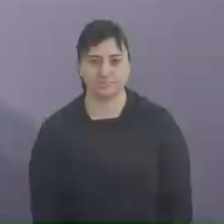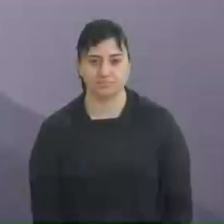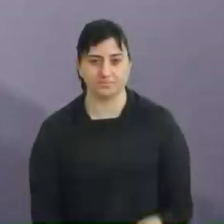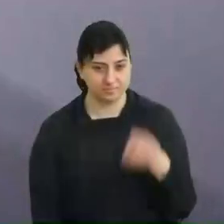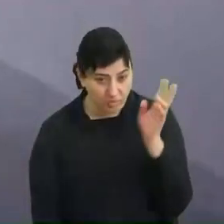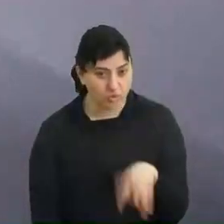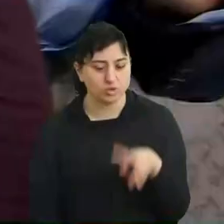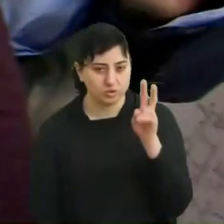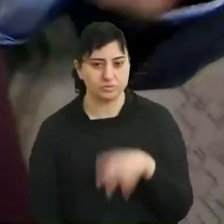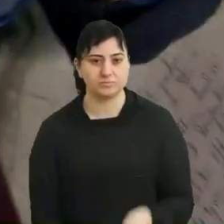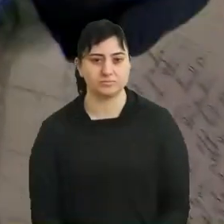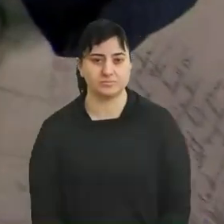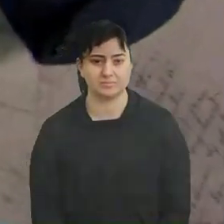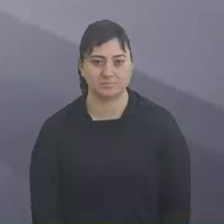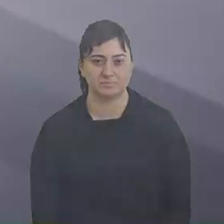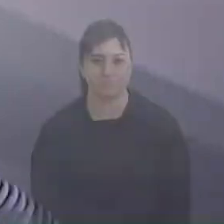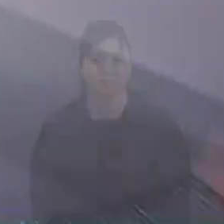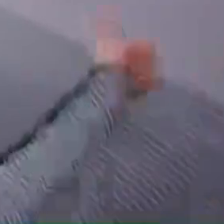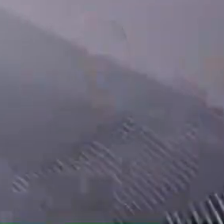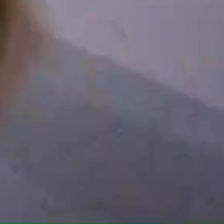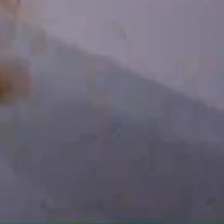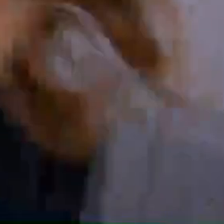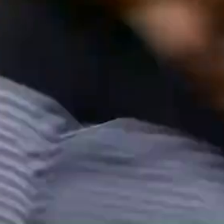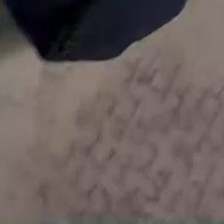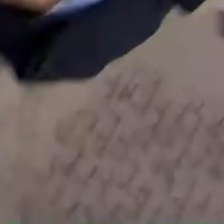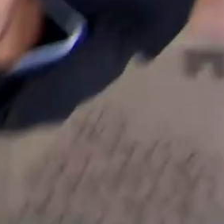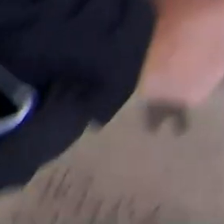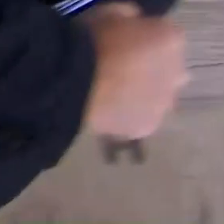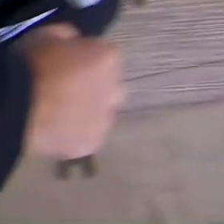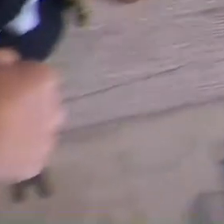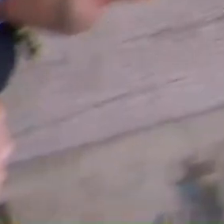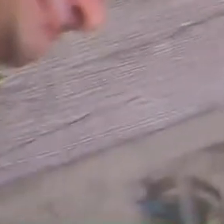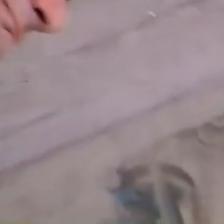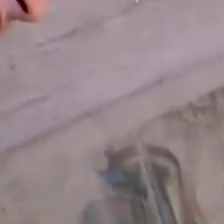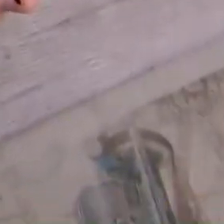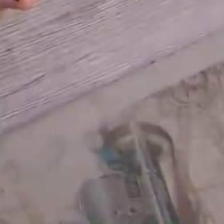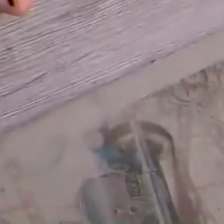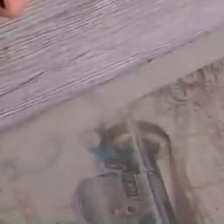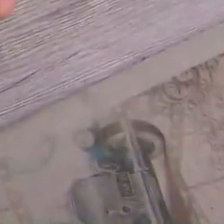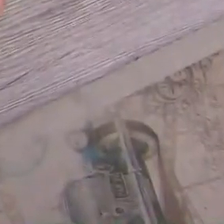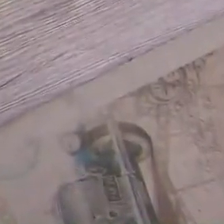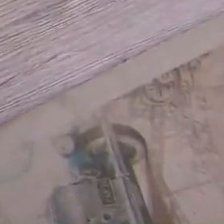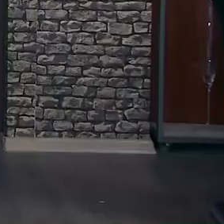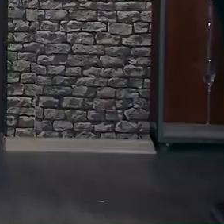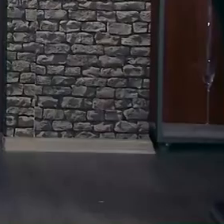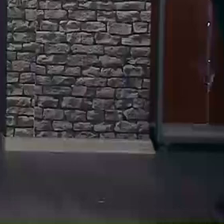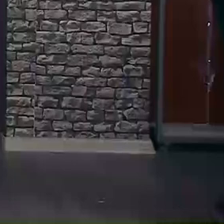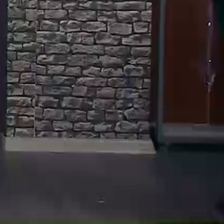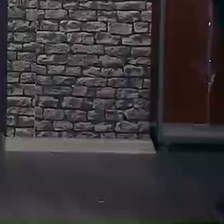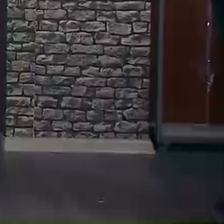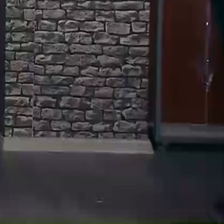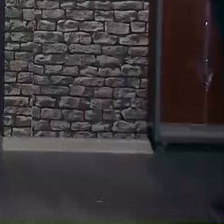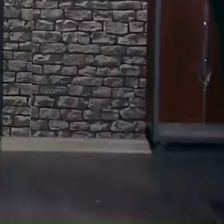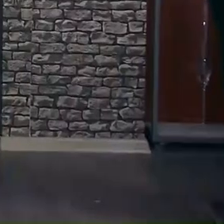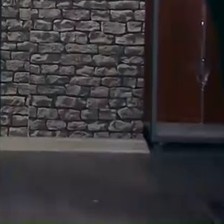Geber, geber. Bu da bana yaptıkların için. Stiletto tarzı sivri burun ayakkabılarıyla poposunu tekmeleyip hışımla çıktı